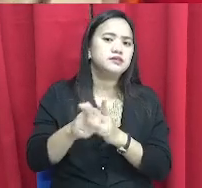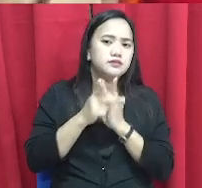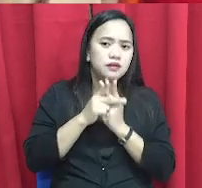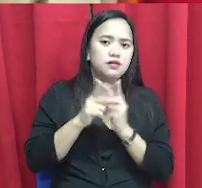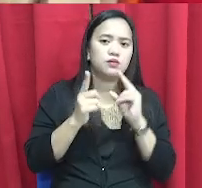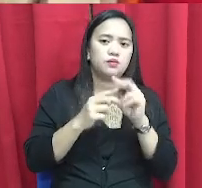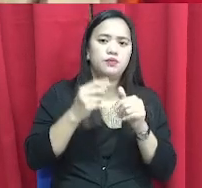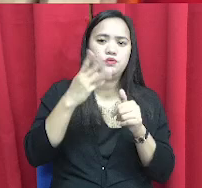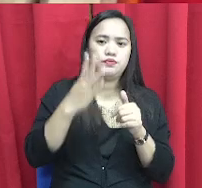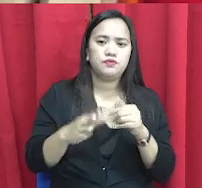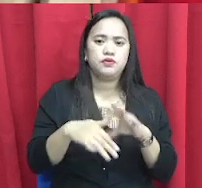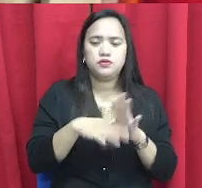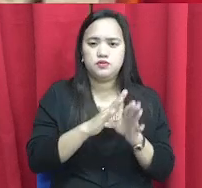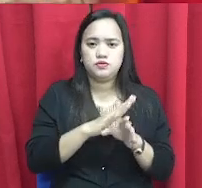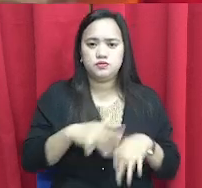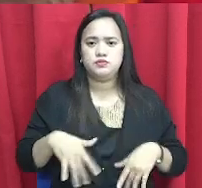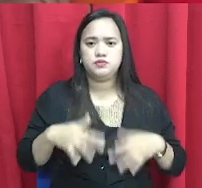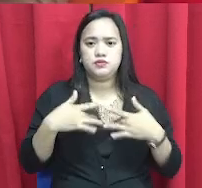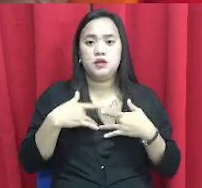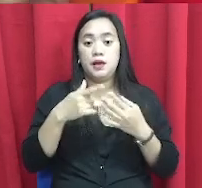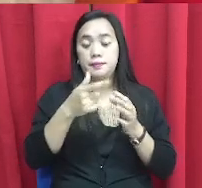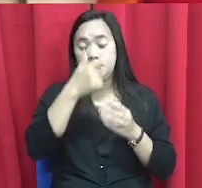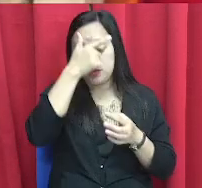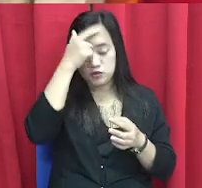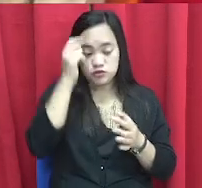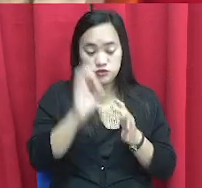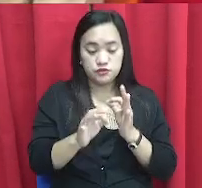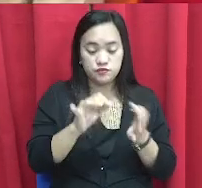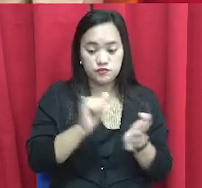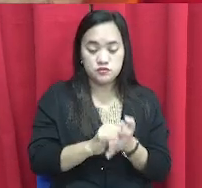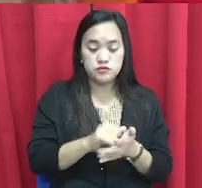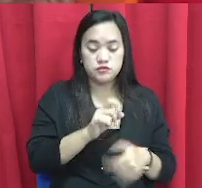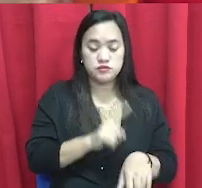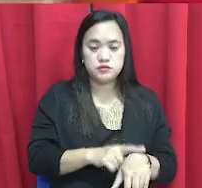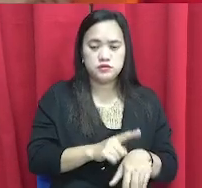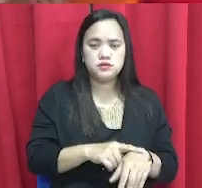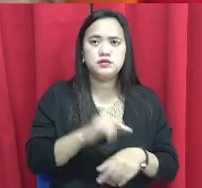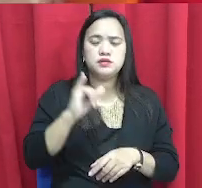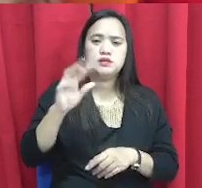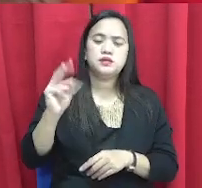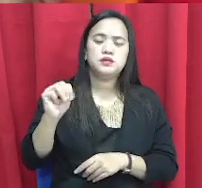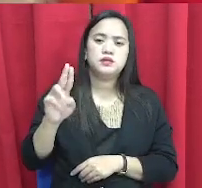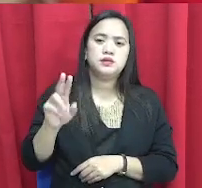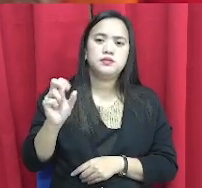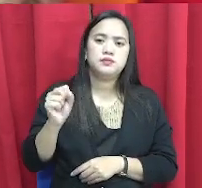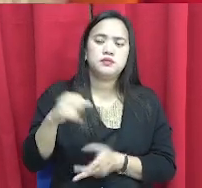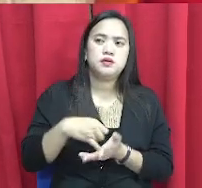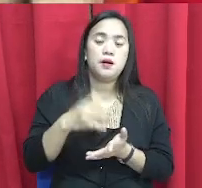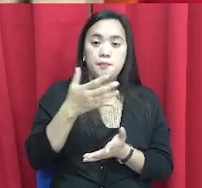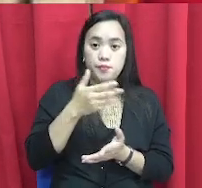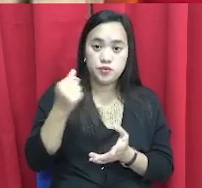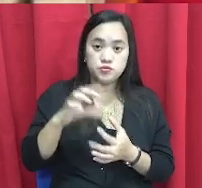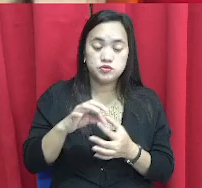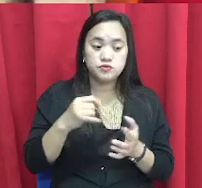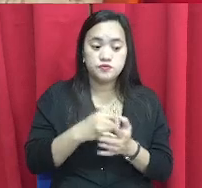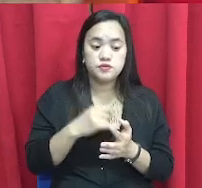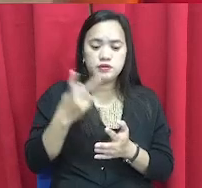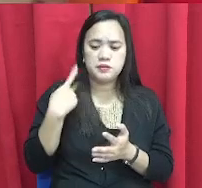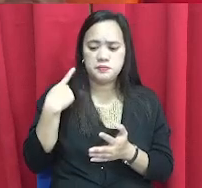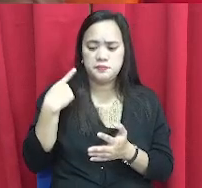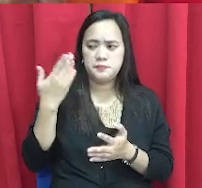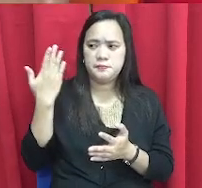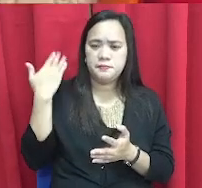ng Diyos kasi kung ito nga mga taong ito sa book of hios karamihan po dito mga fathers o po